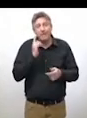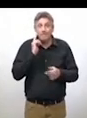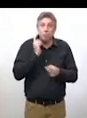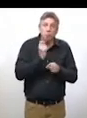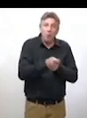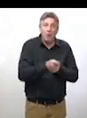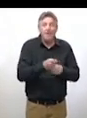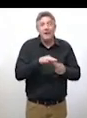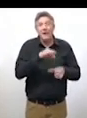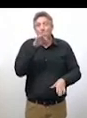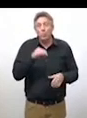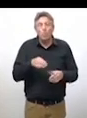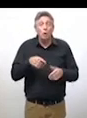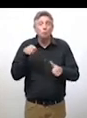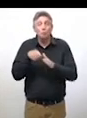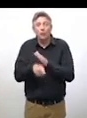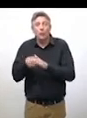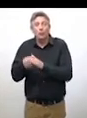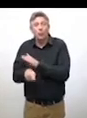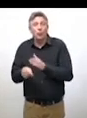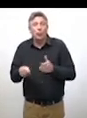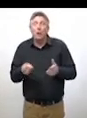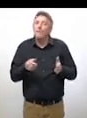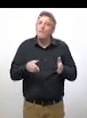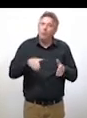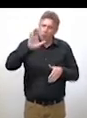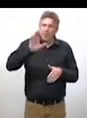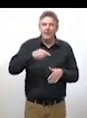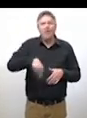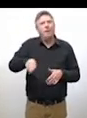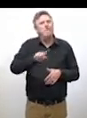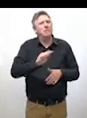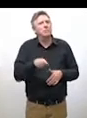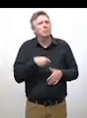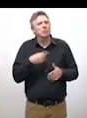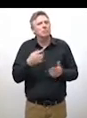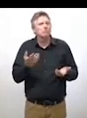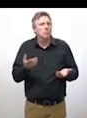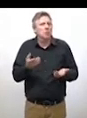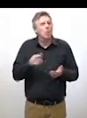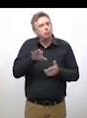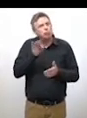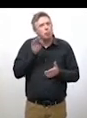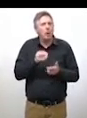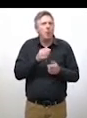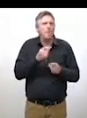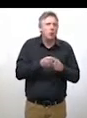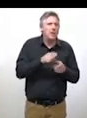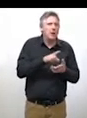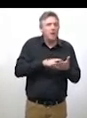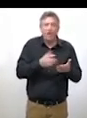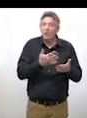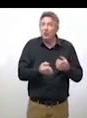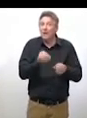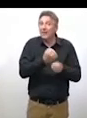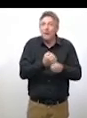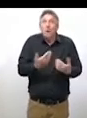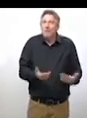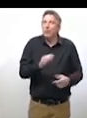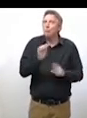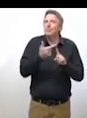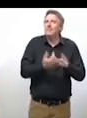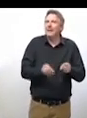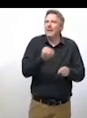certaines subventions, évidemment sur la base du volontariat. Et voilà, comme il a été dit, il existe déjà une monnaie locale, donc l'idée n'est pas d'en créer une seconde,